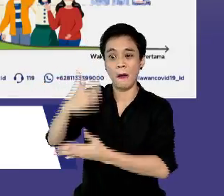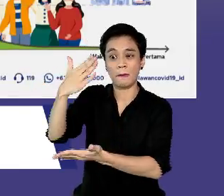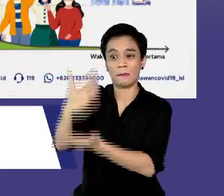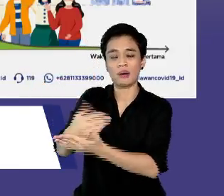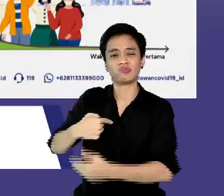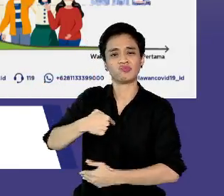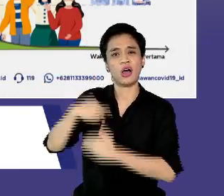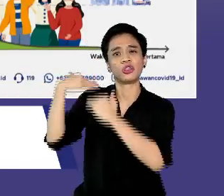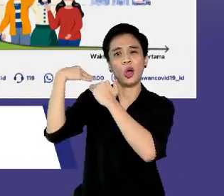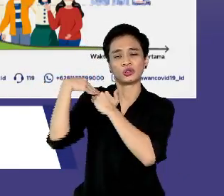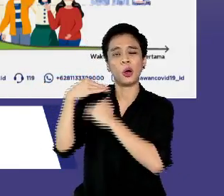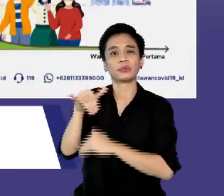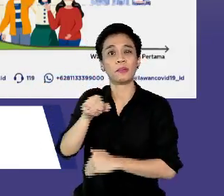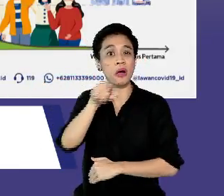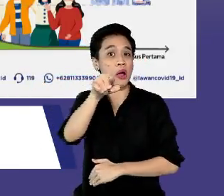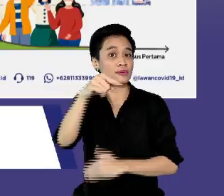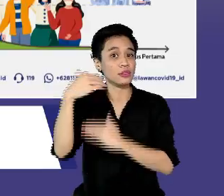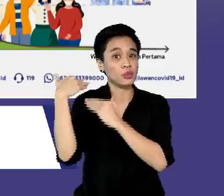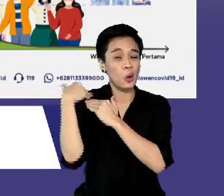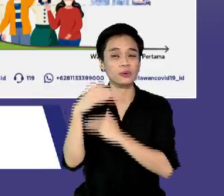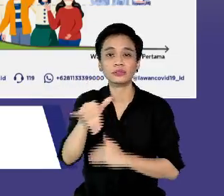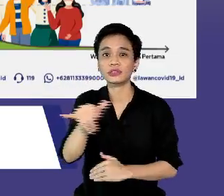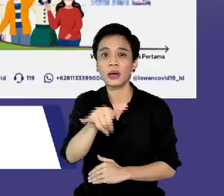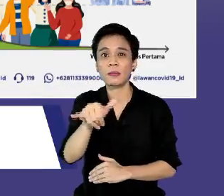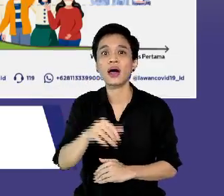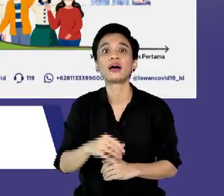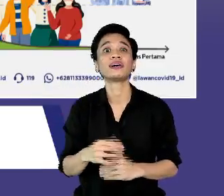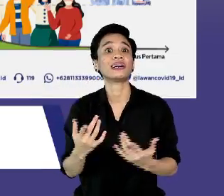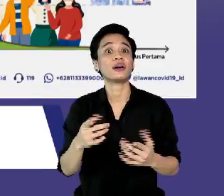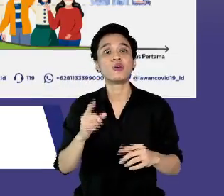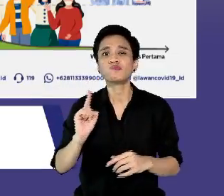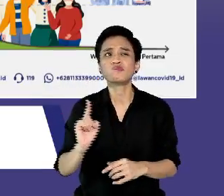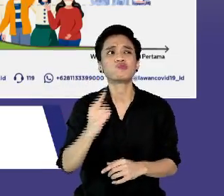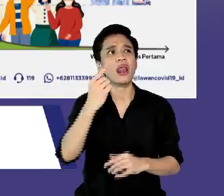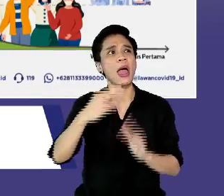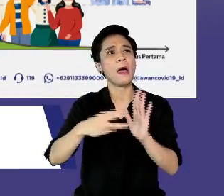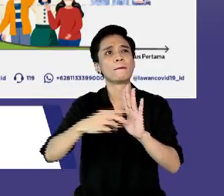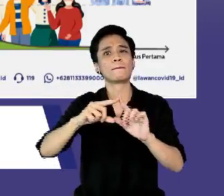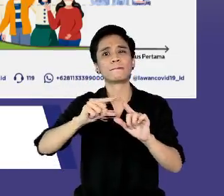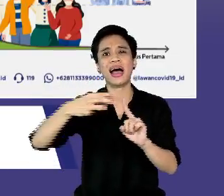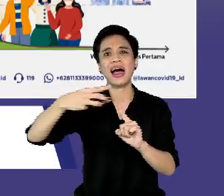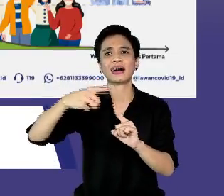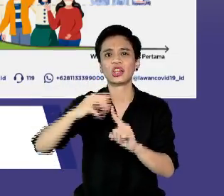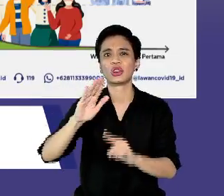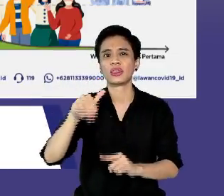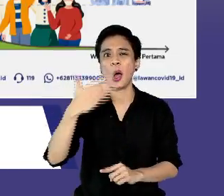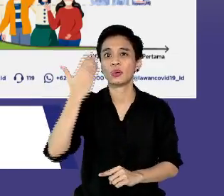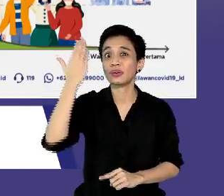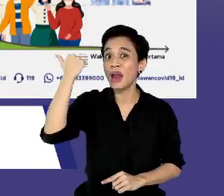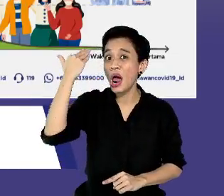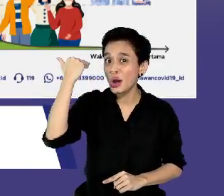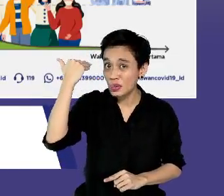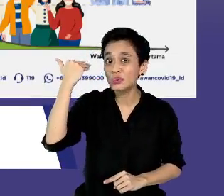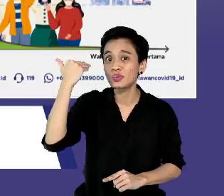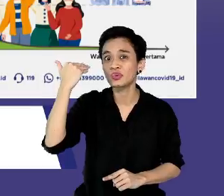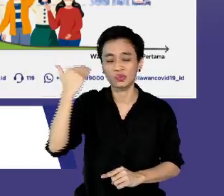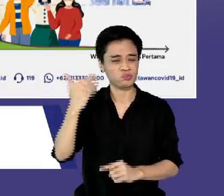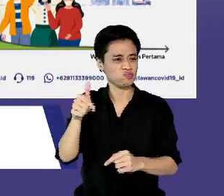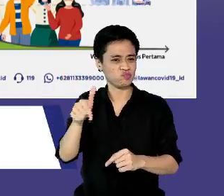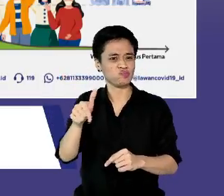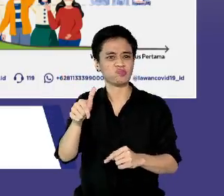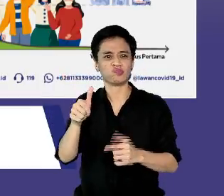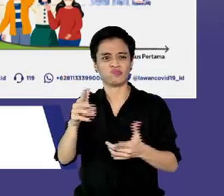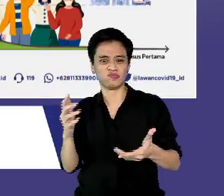penularan. Karena pada prinsipnya, bertambahnya kasus COVID-19 sejak Maret 2020 lalu dimulai dari belum